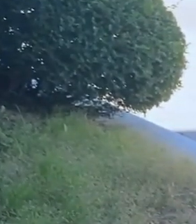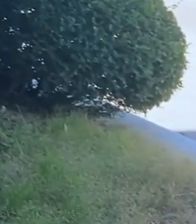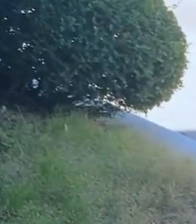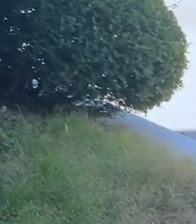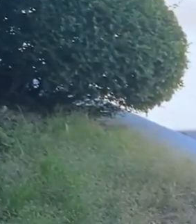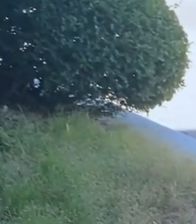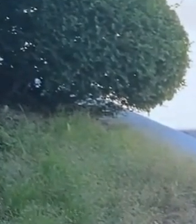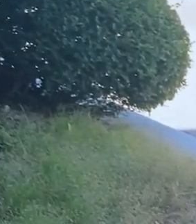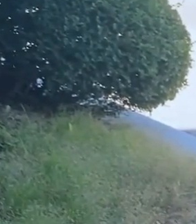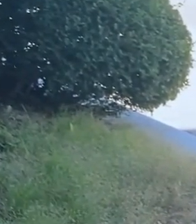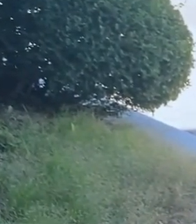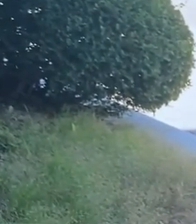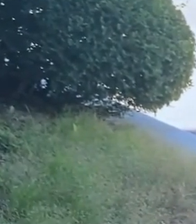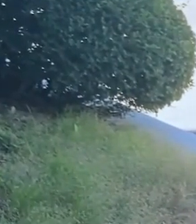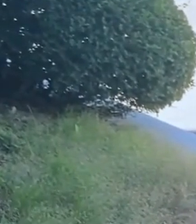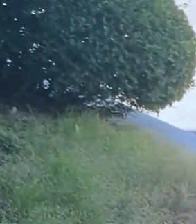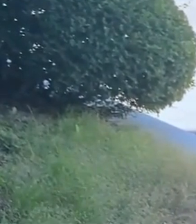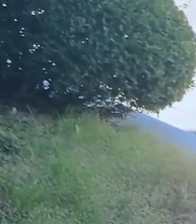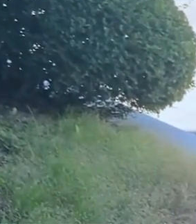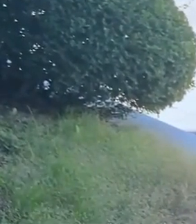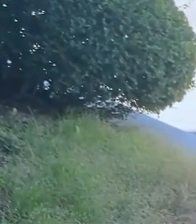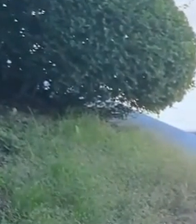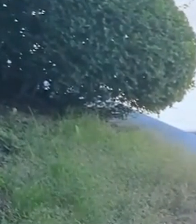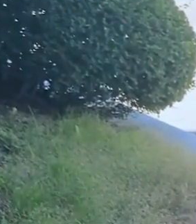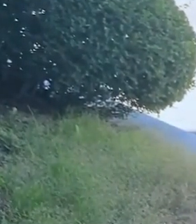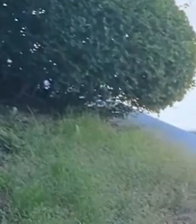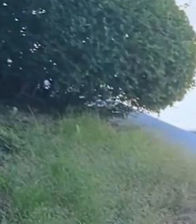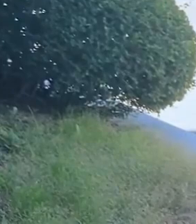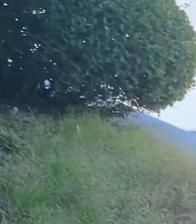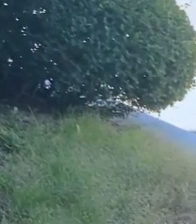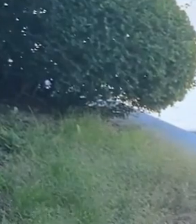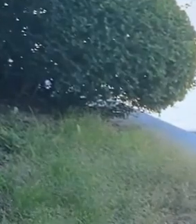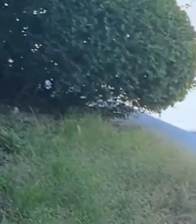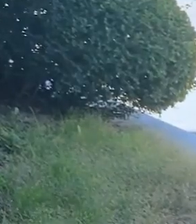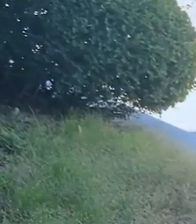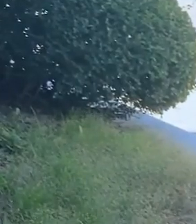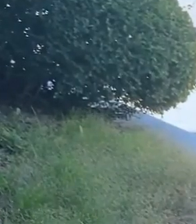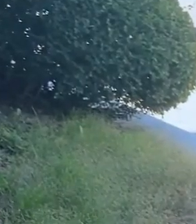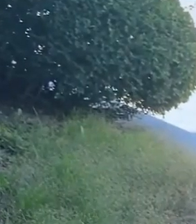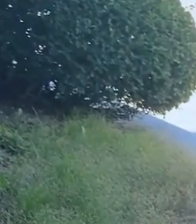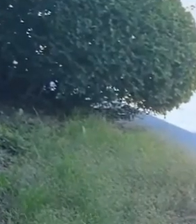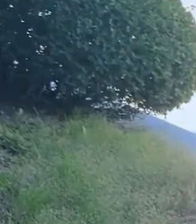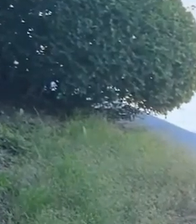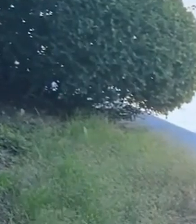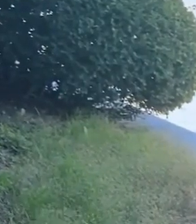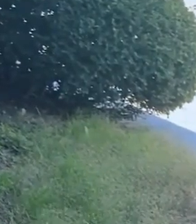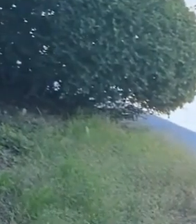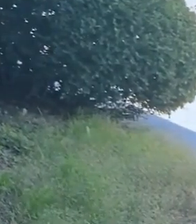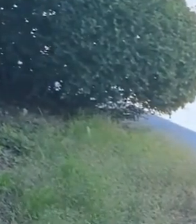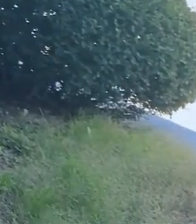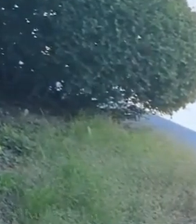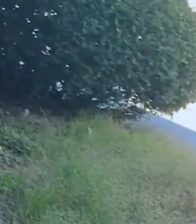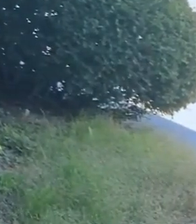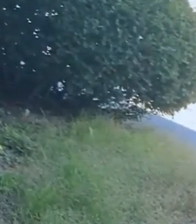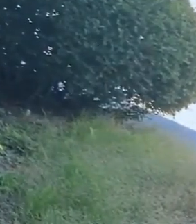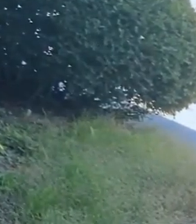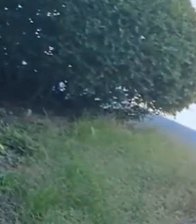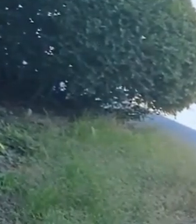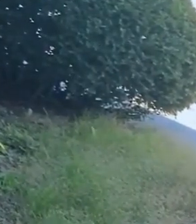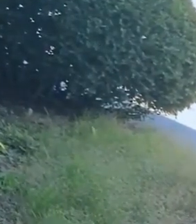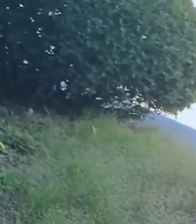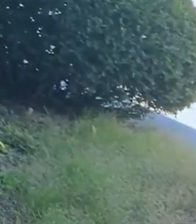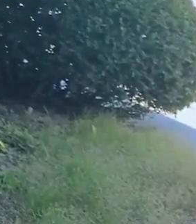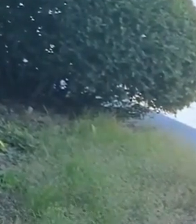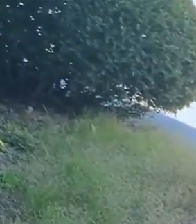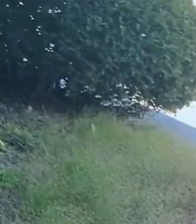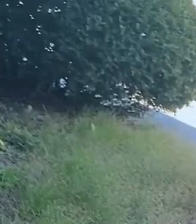세상에서 가장 중요한 건강, 마음 건강. 이제는 마음에 투자하세요. 네, 안녕하세요.